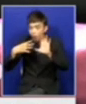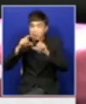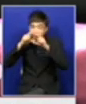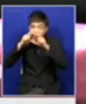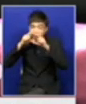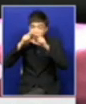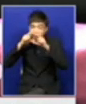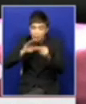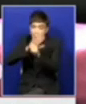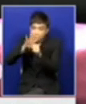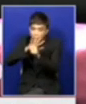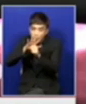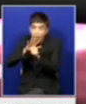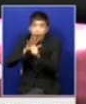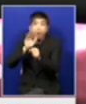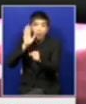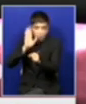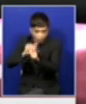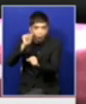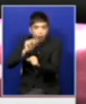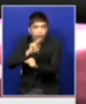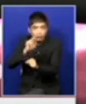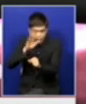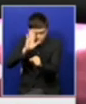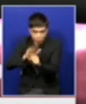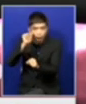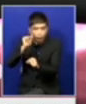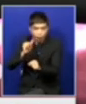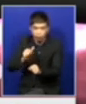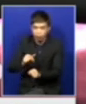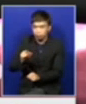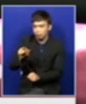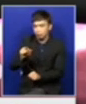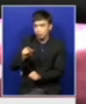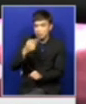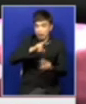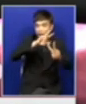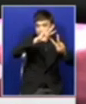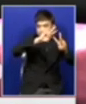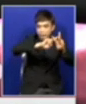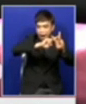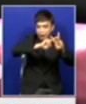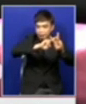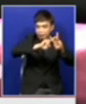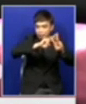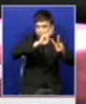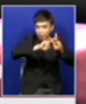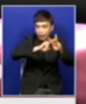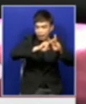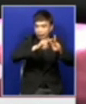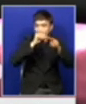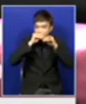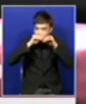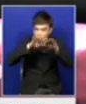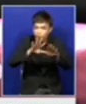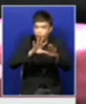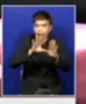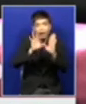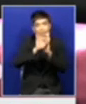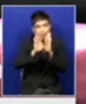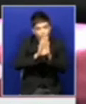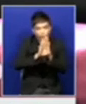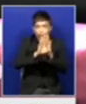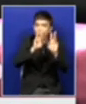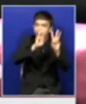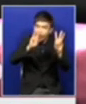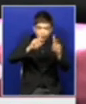าหน้ากากไม่พอบอกพอท่านประธานคงจำได้นะคะและนั่นล่ะค่ะคืออีกเหตุผลหนึ่งเป็นความโชคร้าย